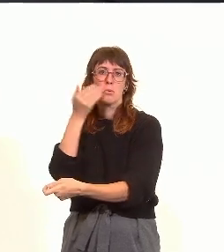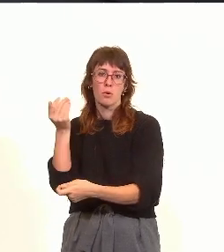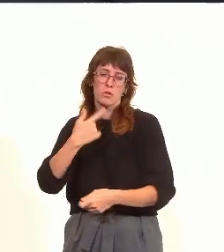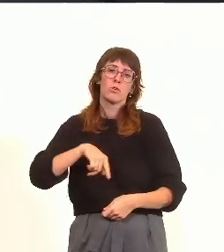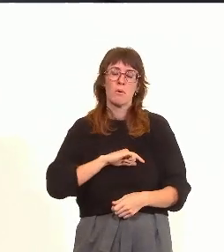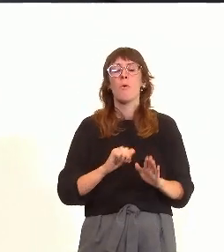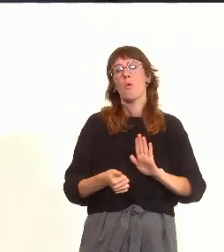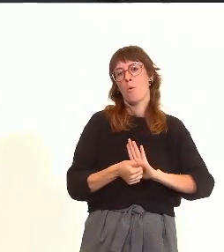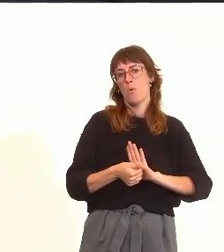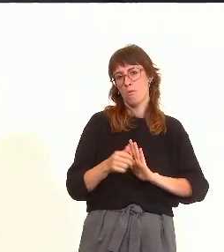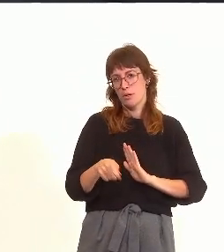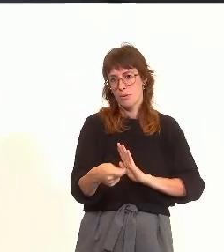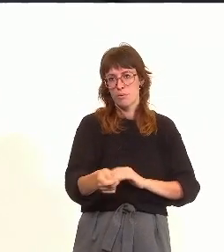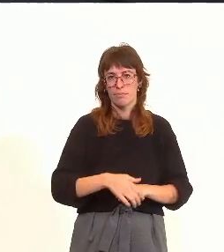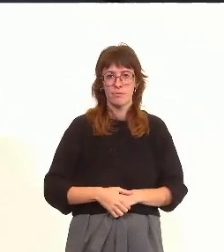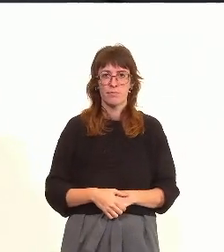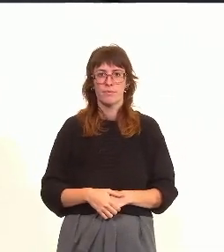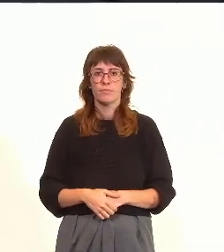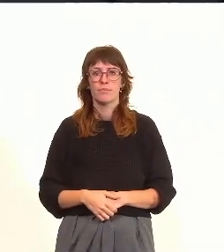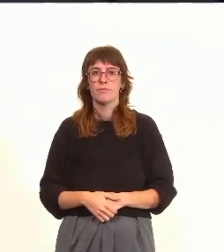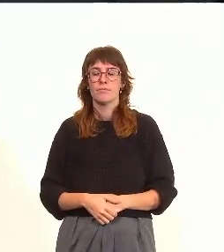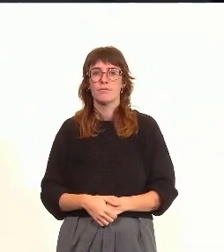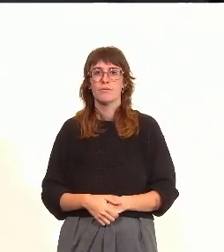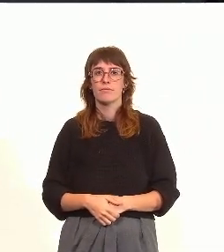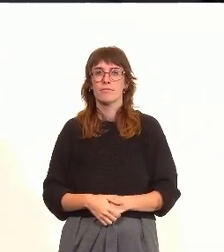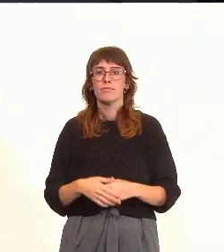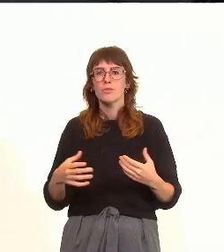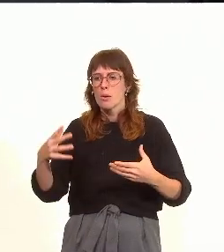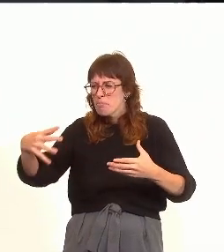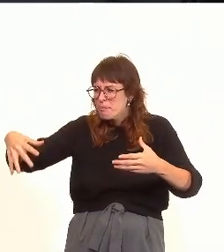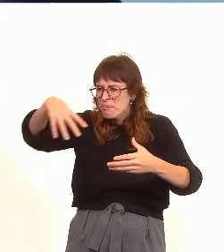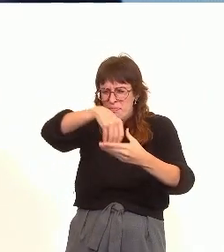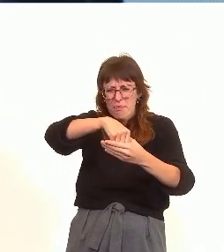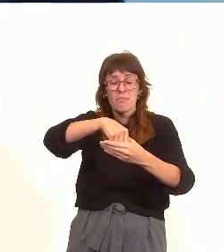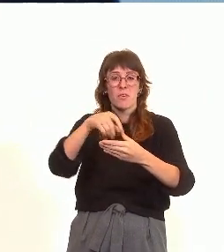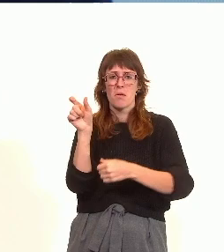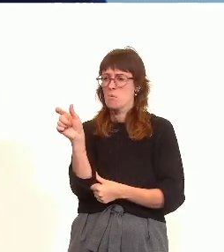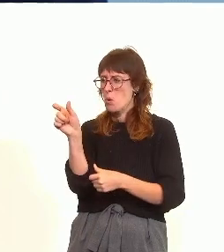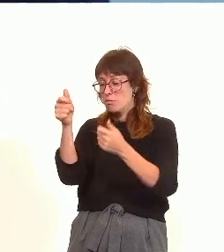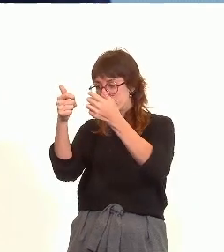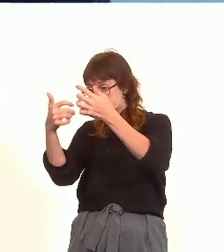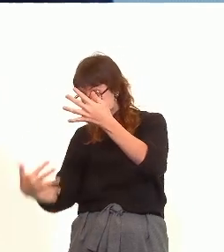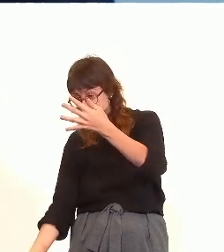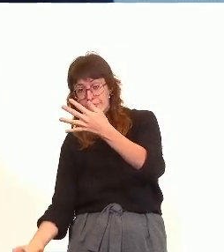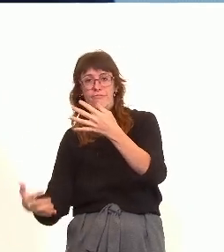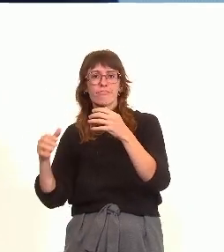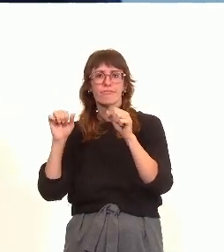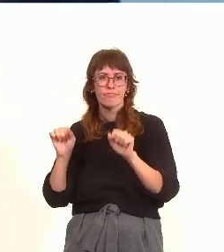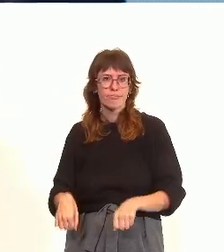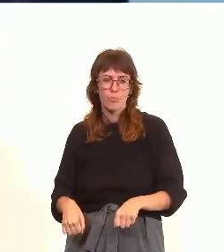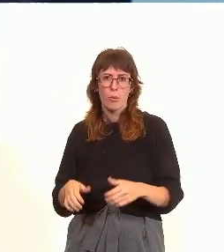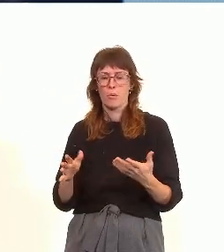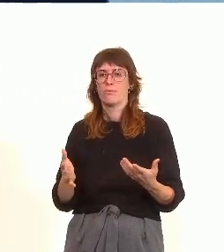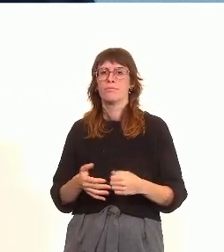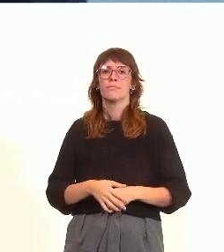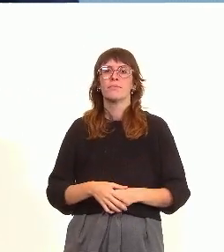la participation, de quoi parle-t-on? Ça peut être un mot un petit peu totem comme celui-ci. Dans le champ de l'autonomie, évidemment, c'est participer tout simplement à tous les projets qui les